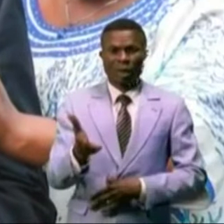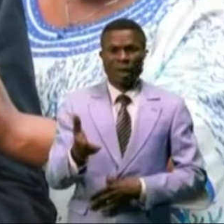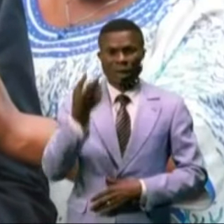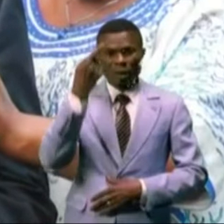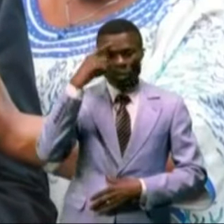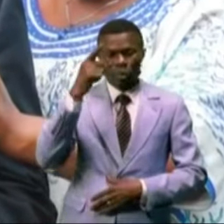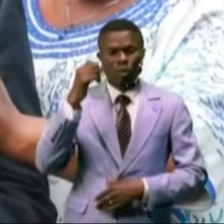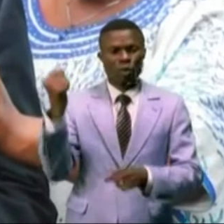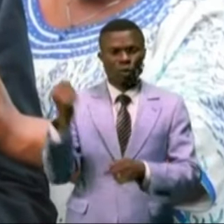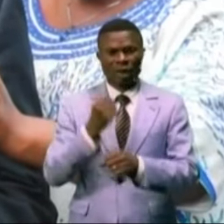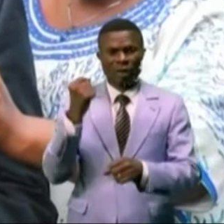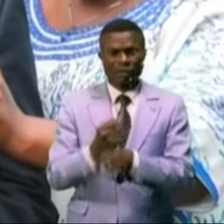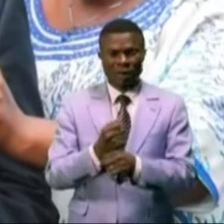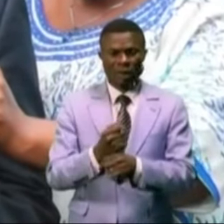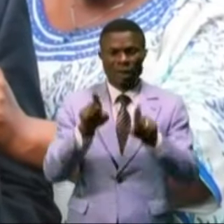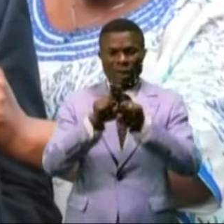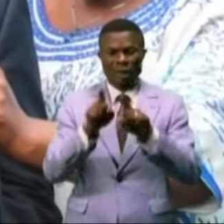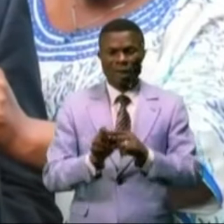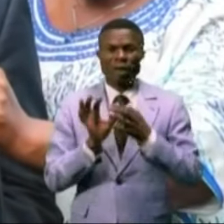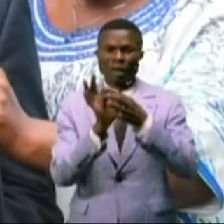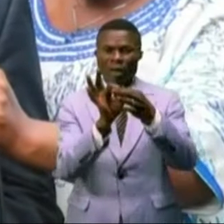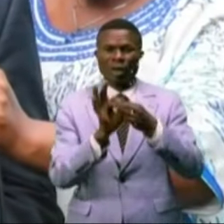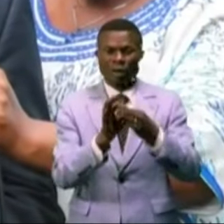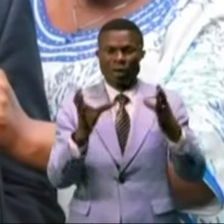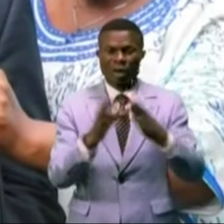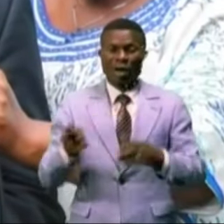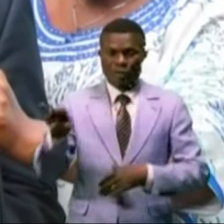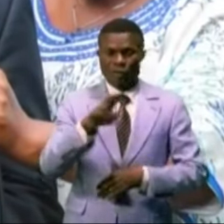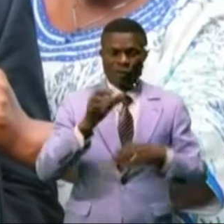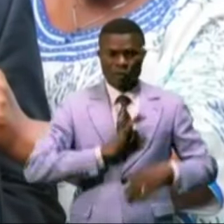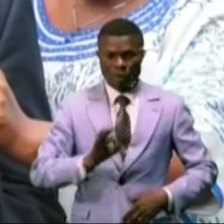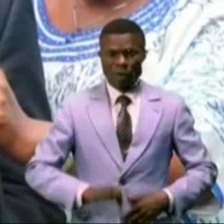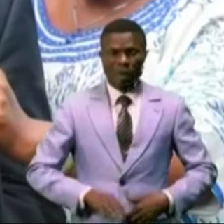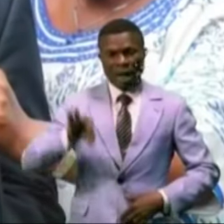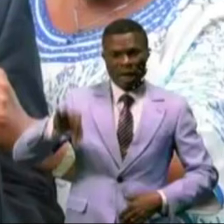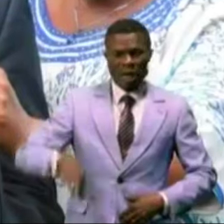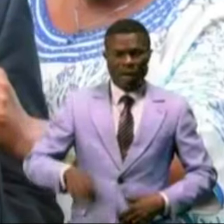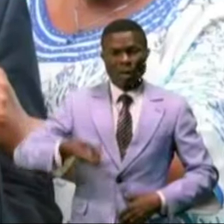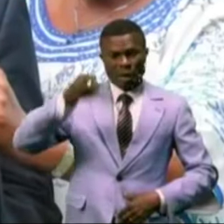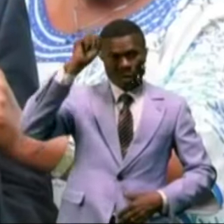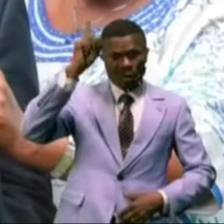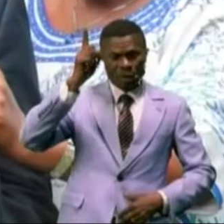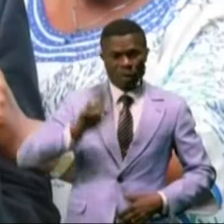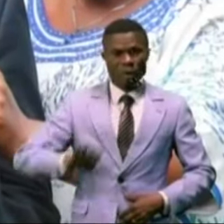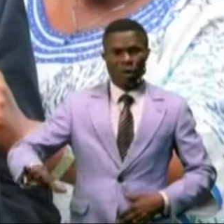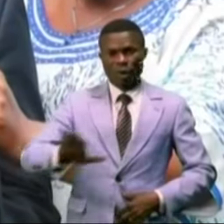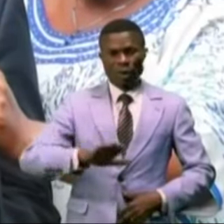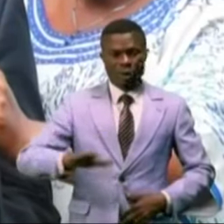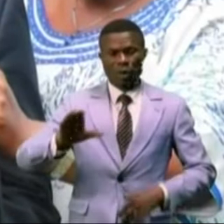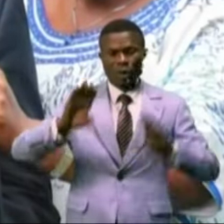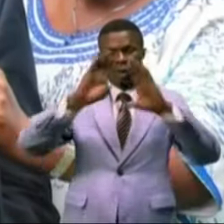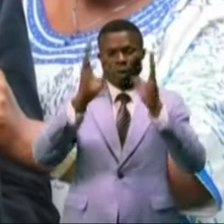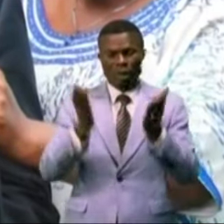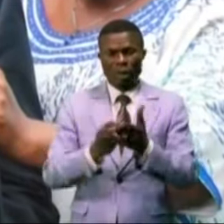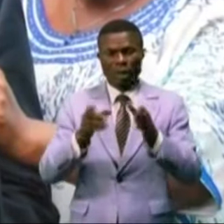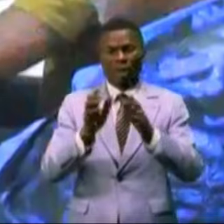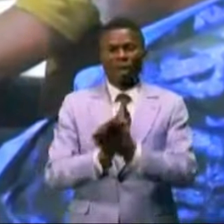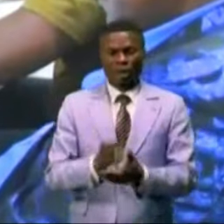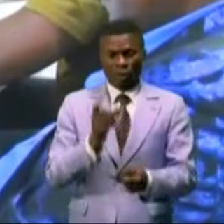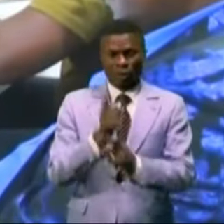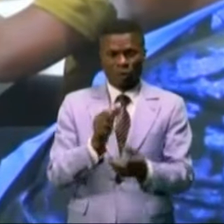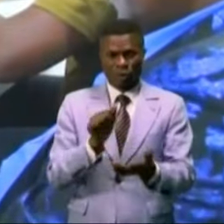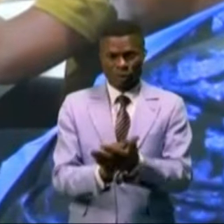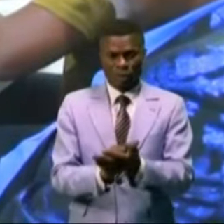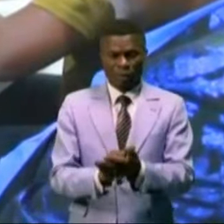à travailler et à collaborer avec vous pour l'intérêt suprême de nos communautés respectives.